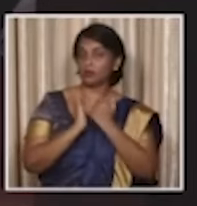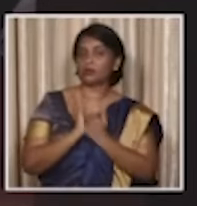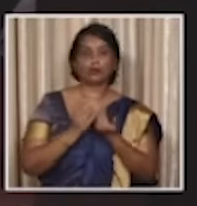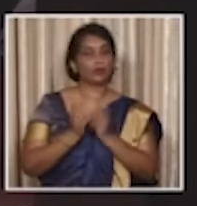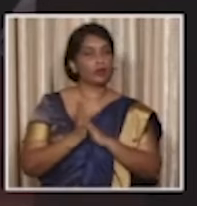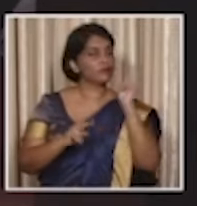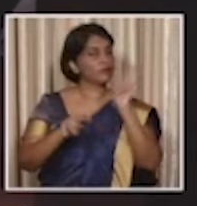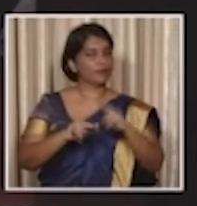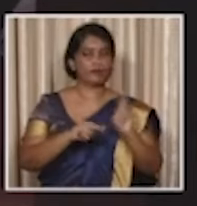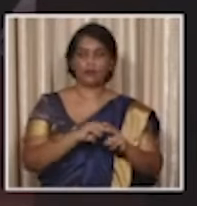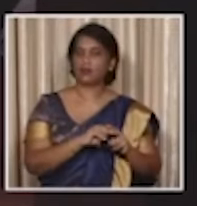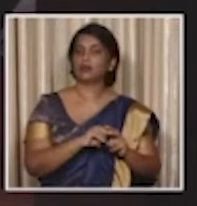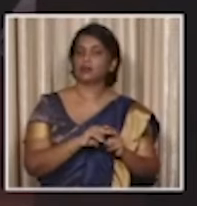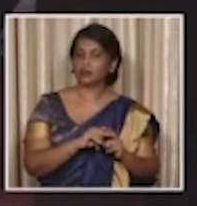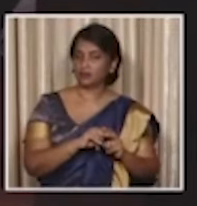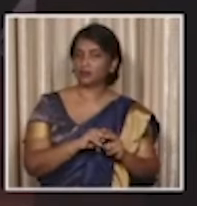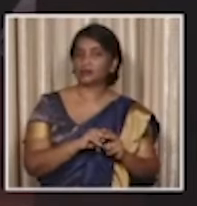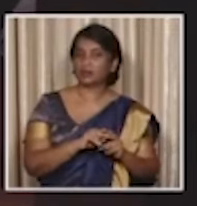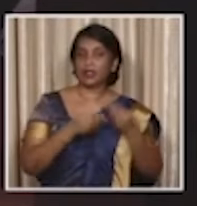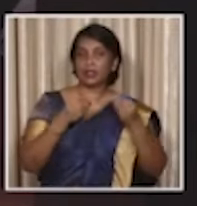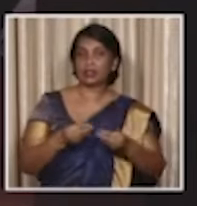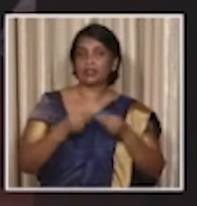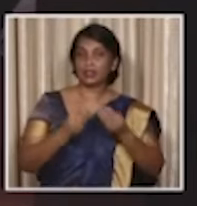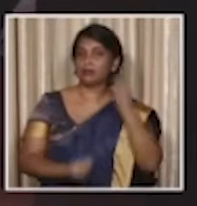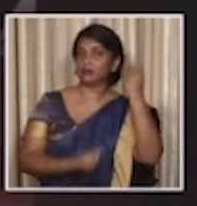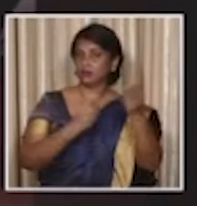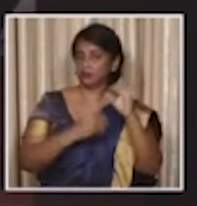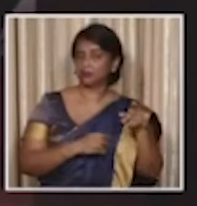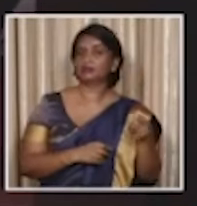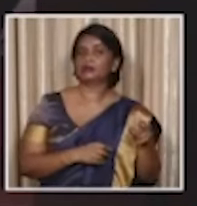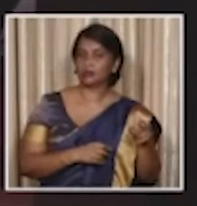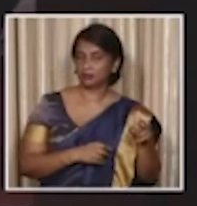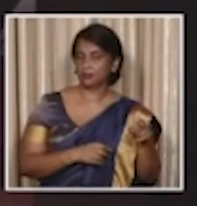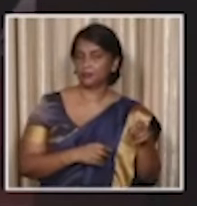තමන්ගේ ගජමිතුරන්ට තෑගි භෝග බෙදා දෙන